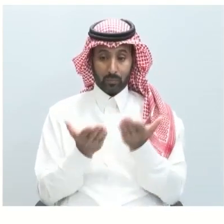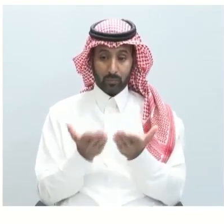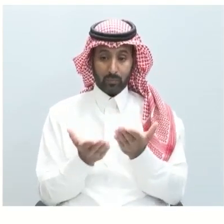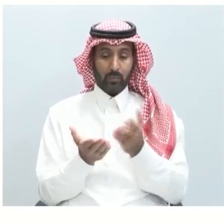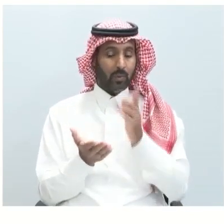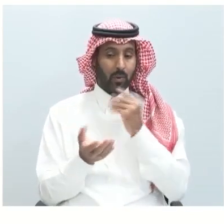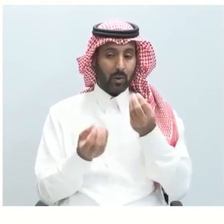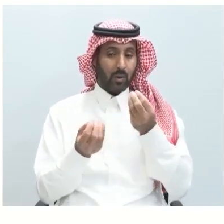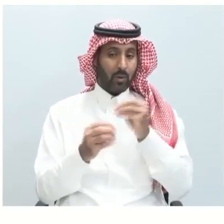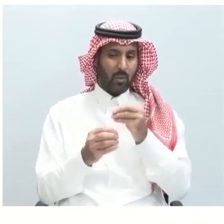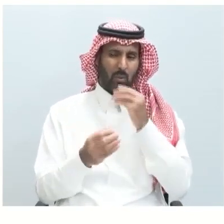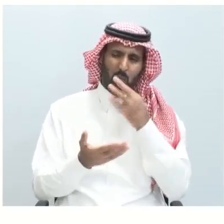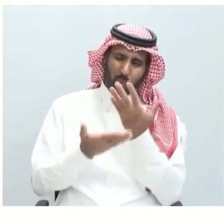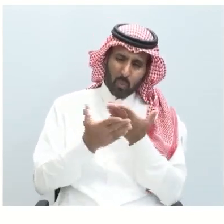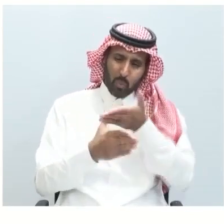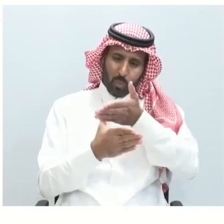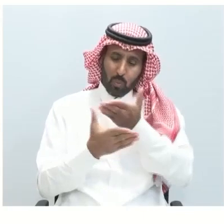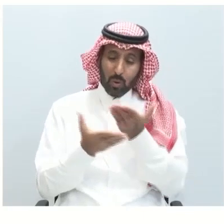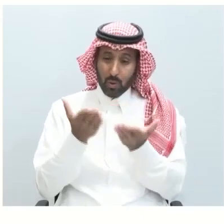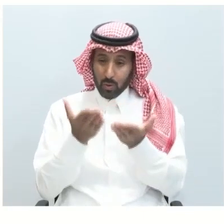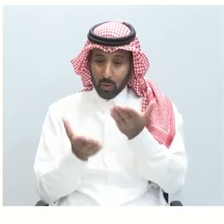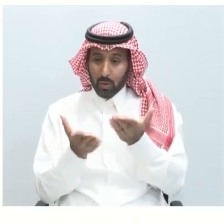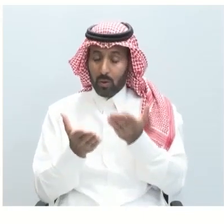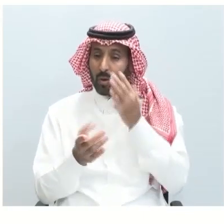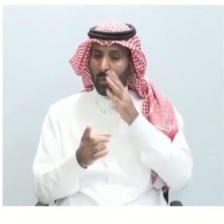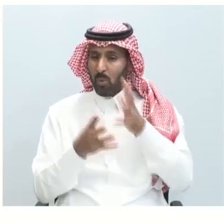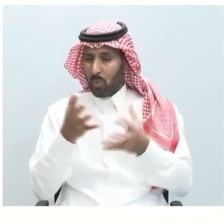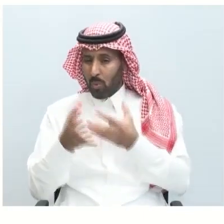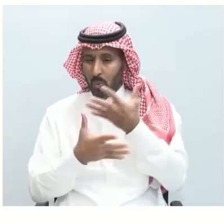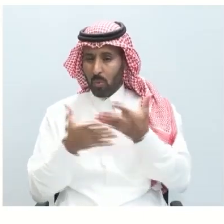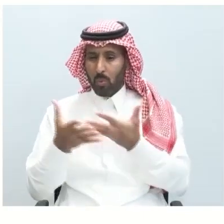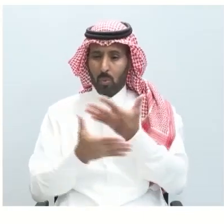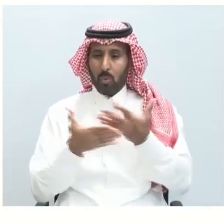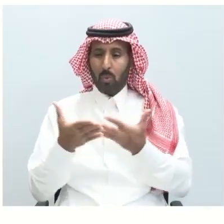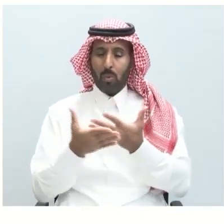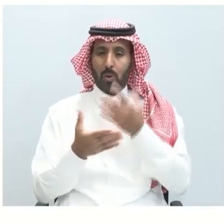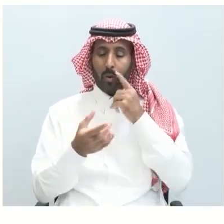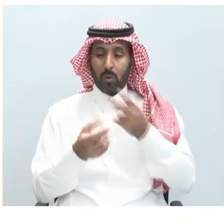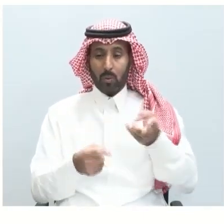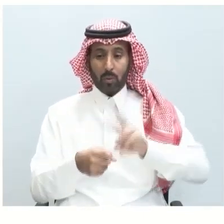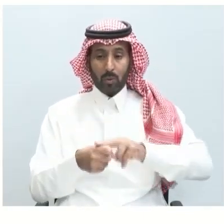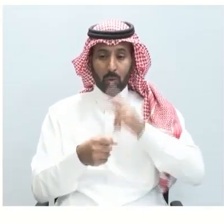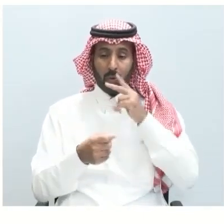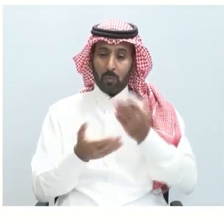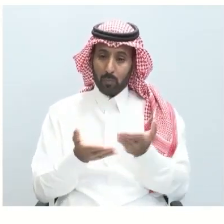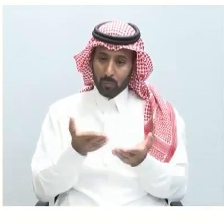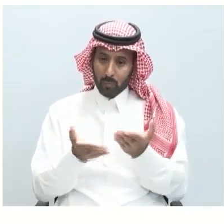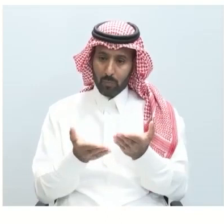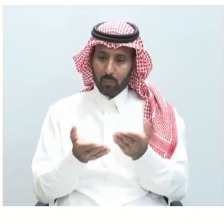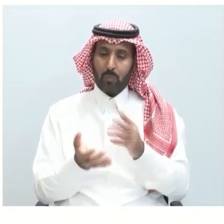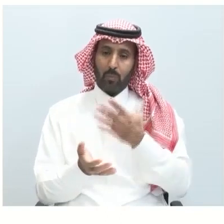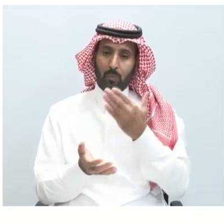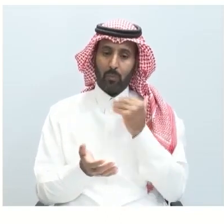لكن عند اضطراب الاتزان يبدا التفاعل من جديد للوصول الى حاله اتزان